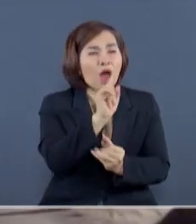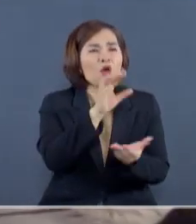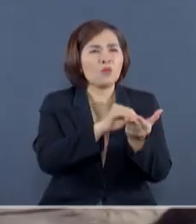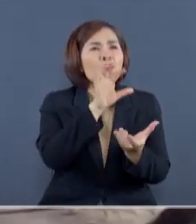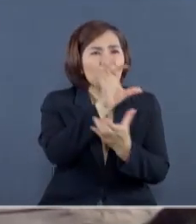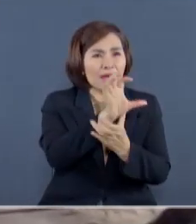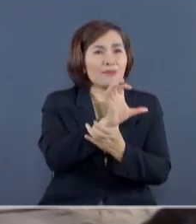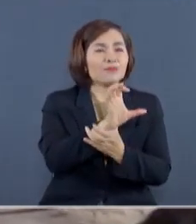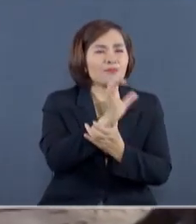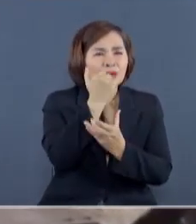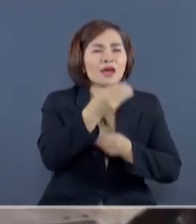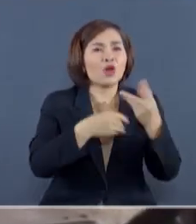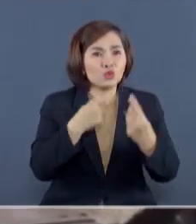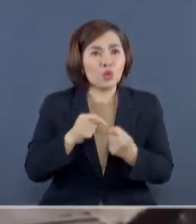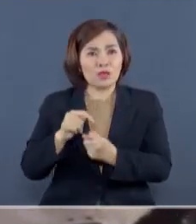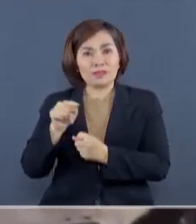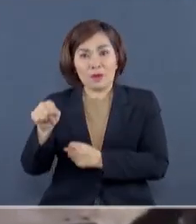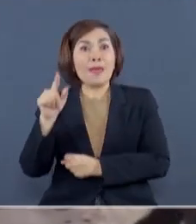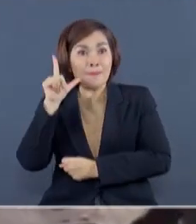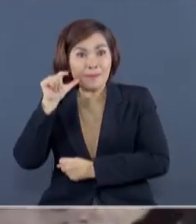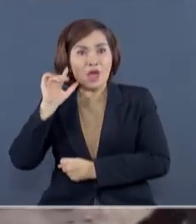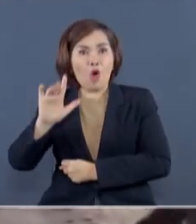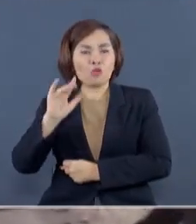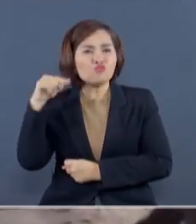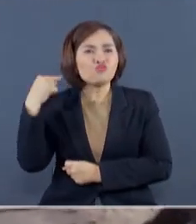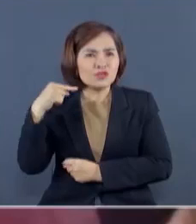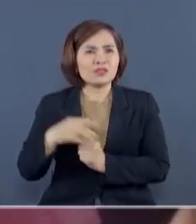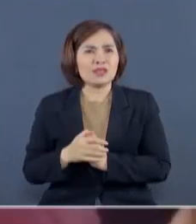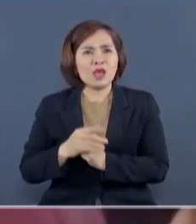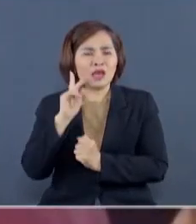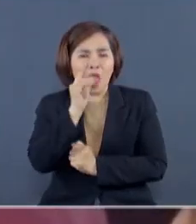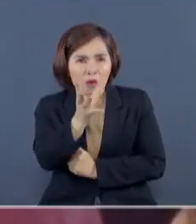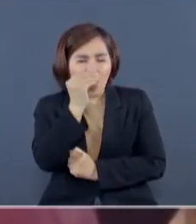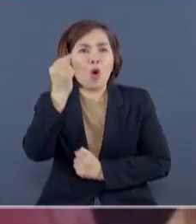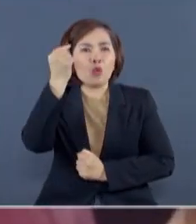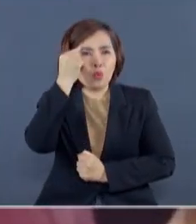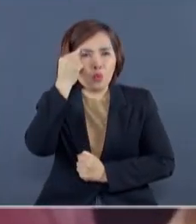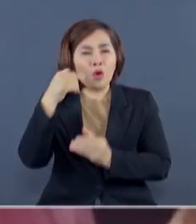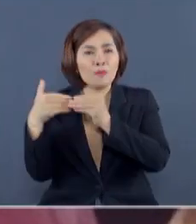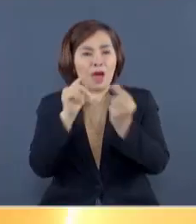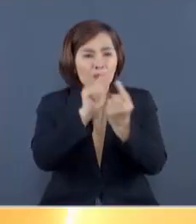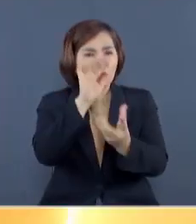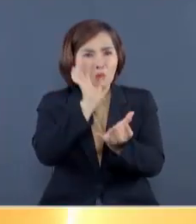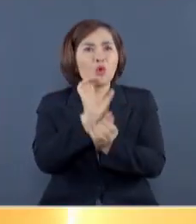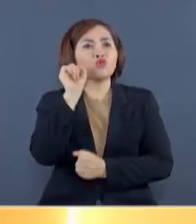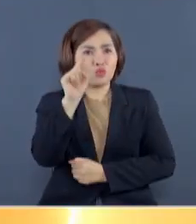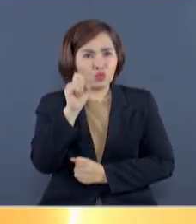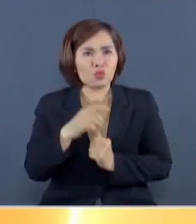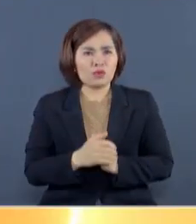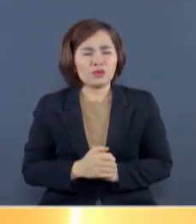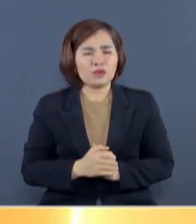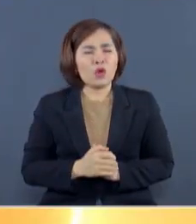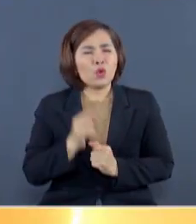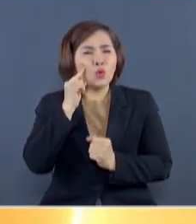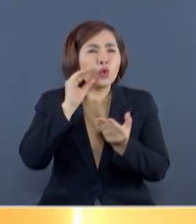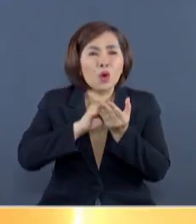ทันทีที่รู้ข่าวว่าลูกกลายเป็นผู้ถูกกล่าวหาค้าประเวณีเด็กก็รีบพาตัวมาพบตำรวจเลยเท่าที่ท